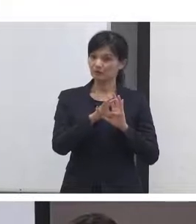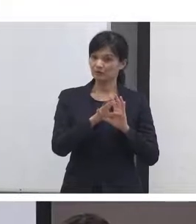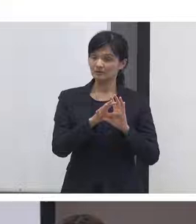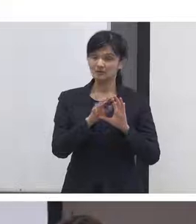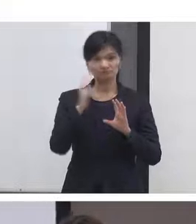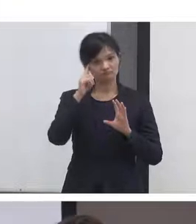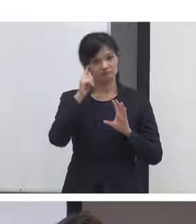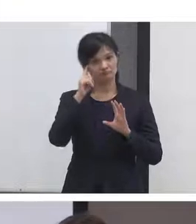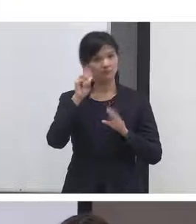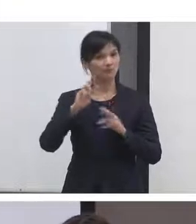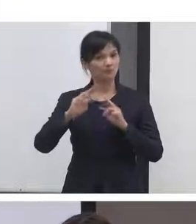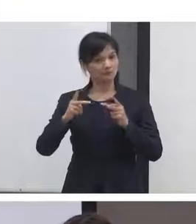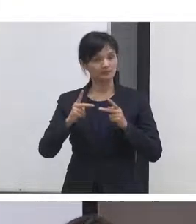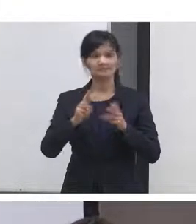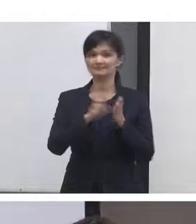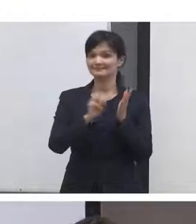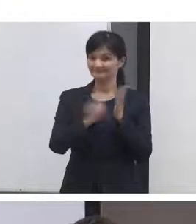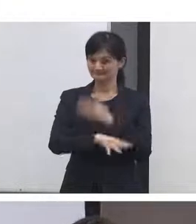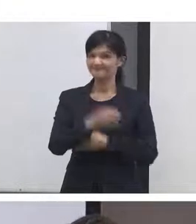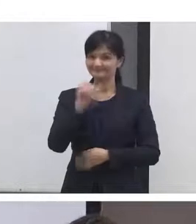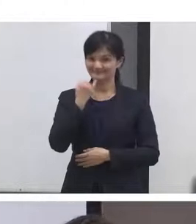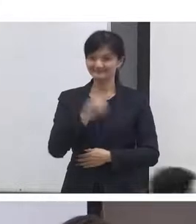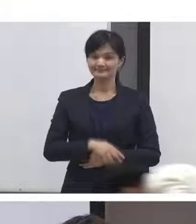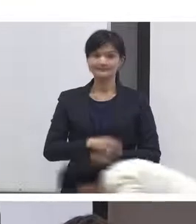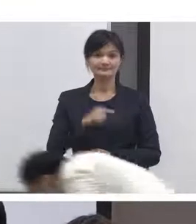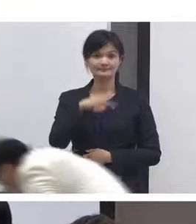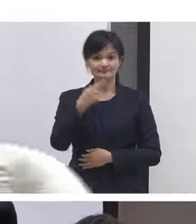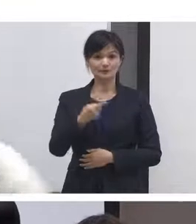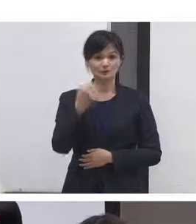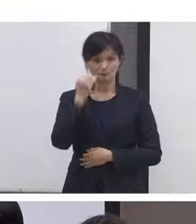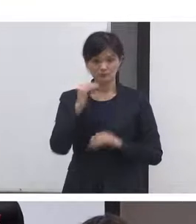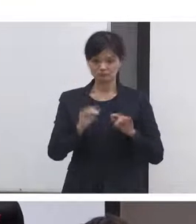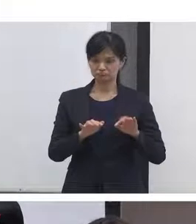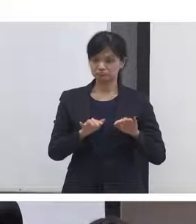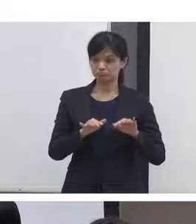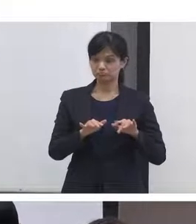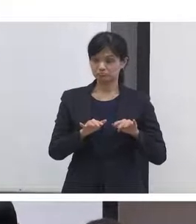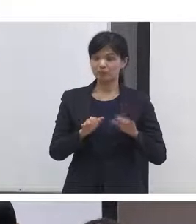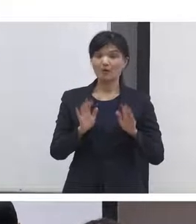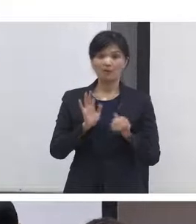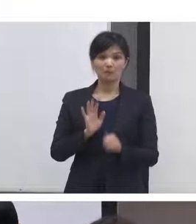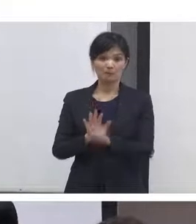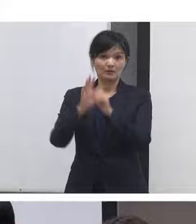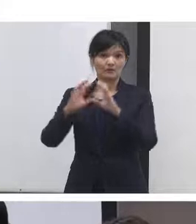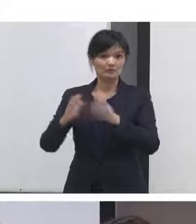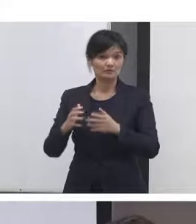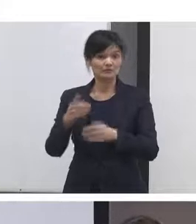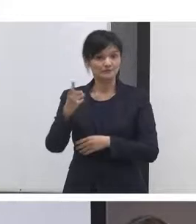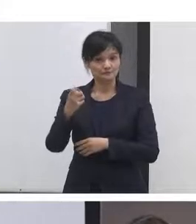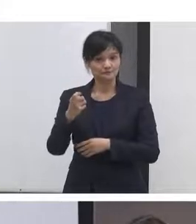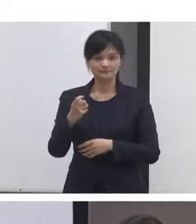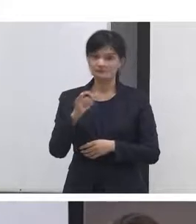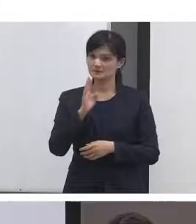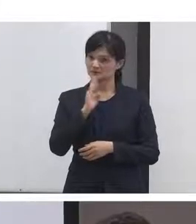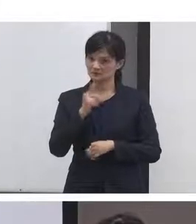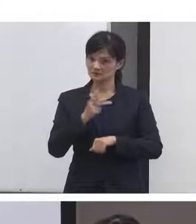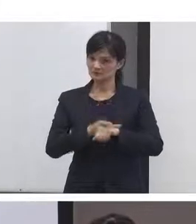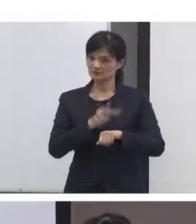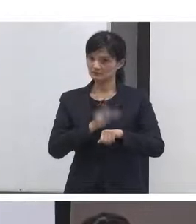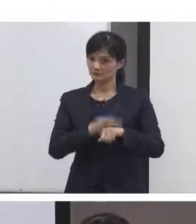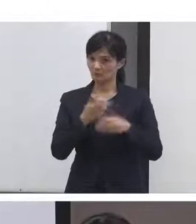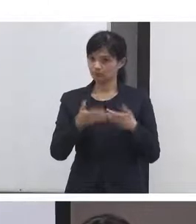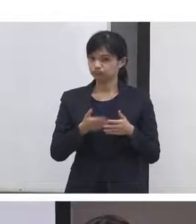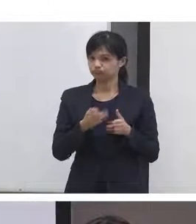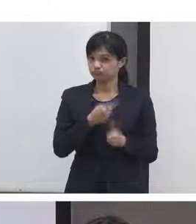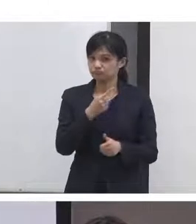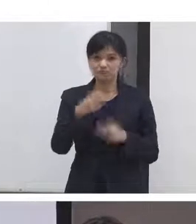先继续下一个就是问题：如果键盘没有办法救国，是否暗示科技并不是改变的关键？我们该如何让